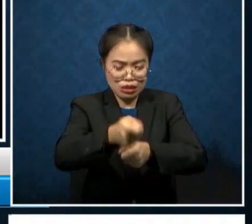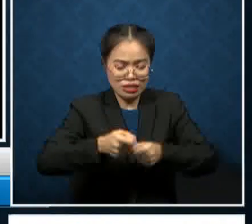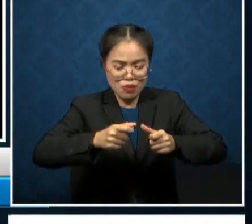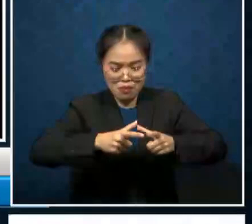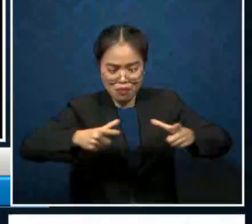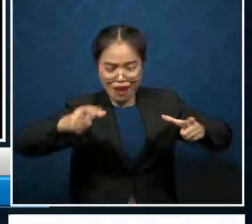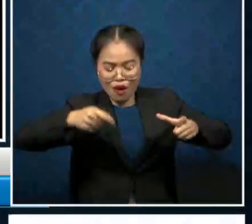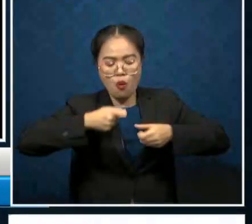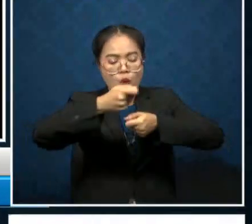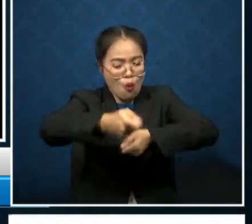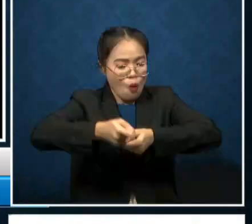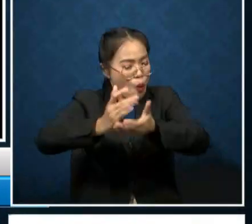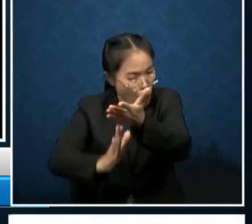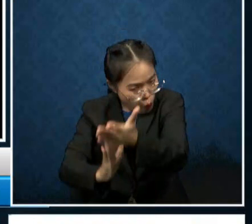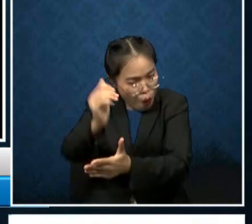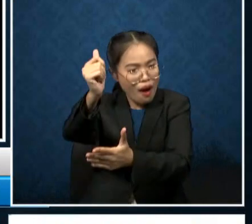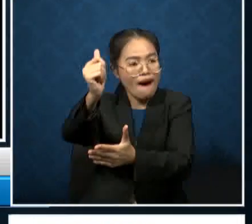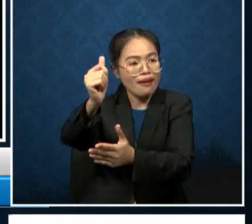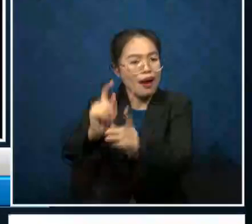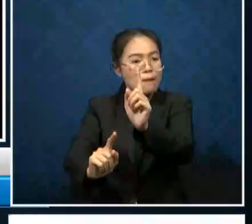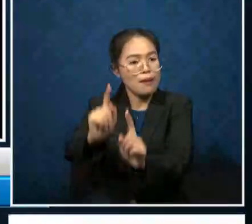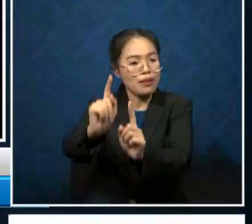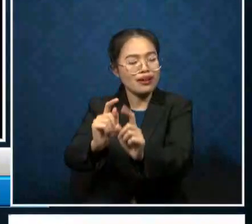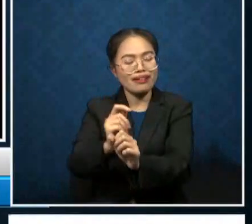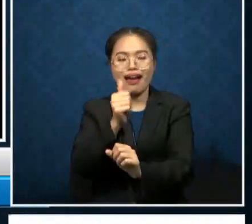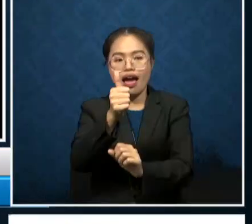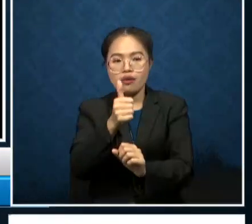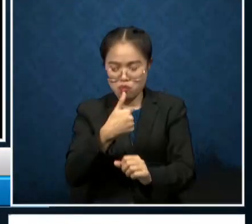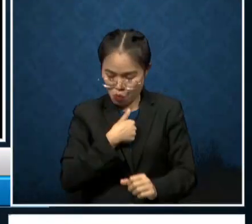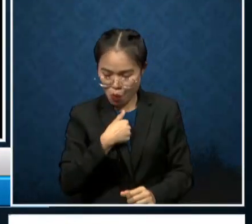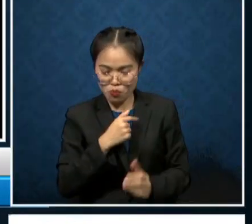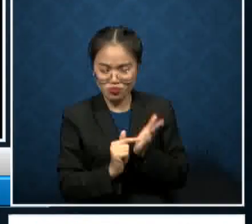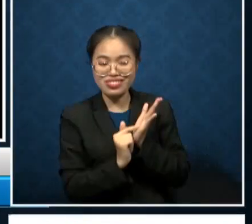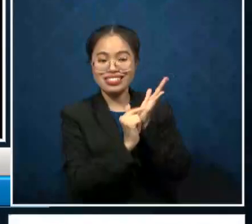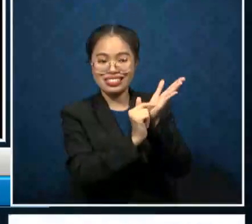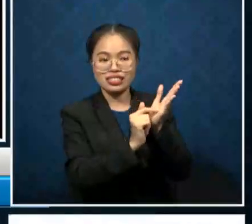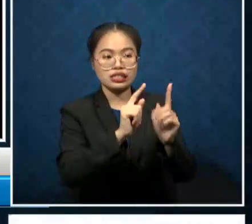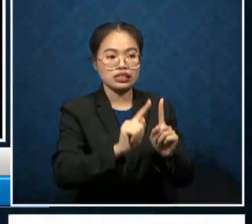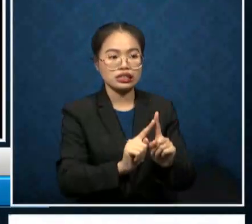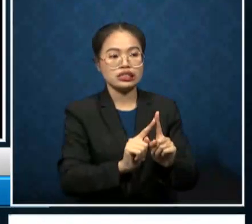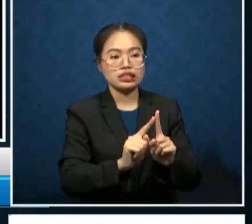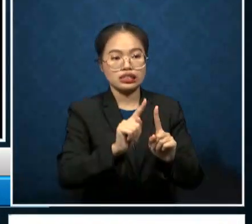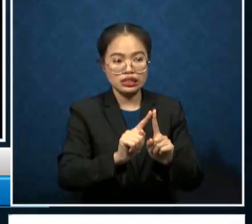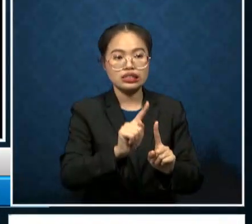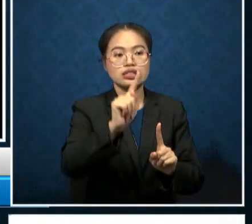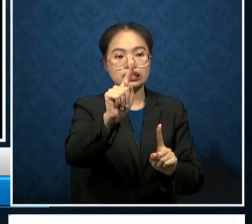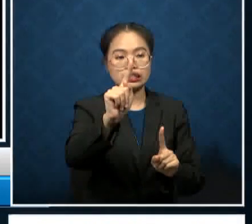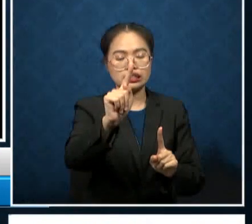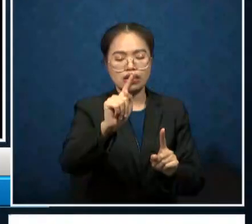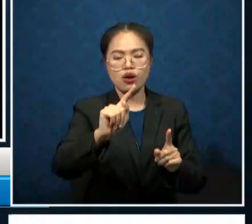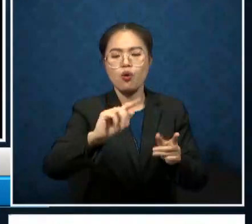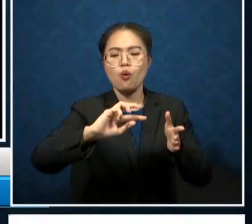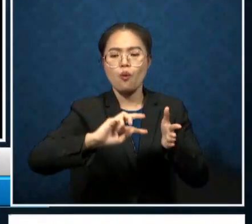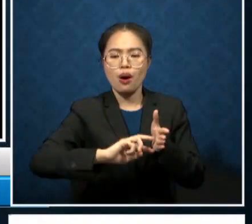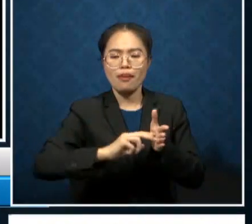ประเมินความสำเร็จได้ท่านประธานครับมีข้อเสนอดังต่อไปนี้นะครับข้อที่ 1การขับเคลื่อนต้องดำเนินการไป